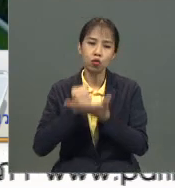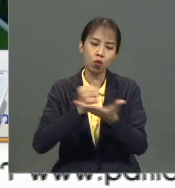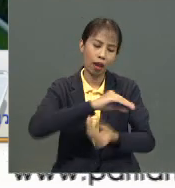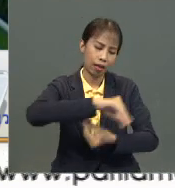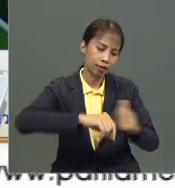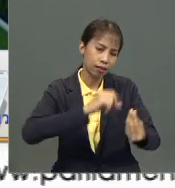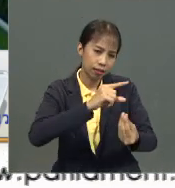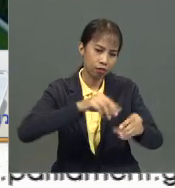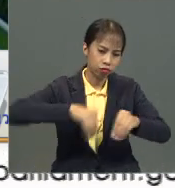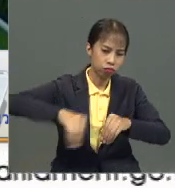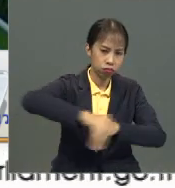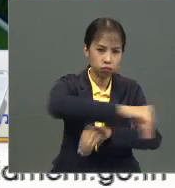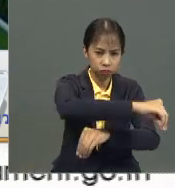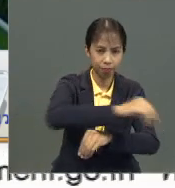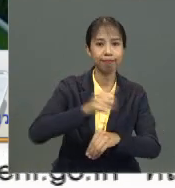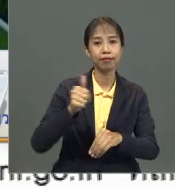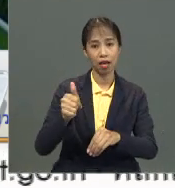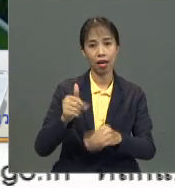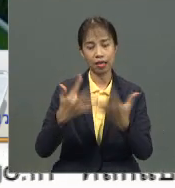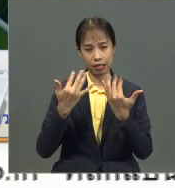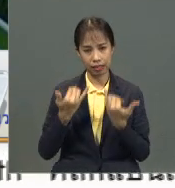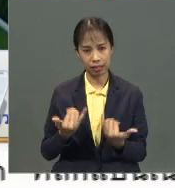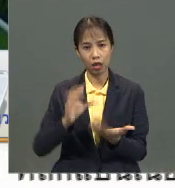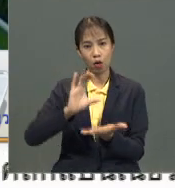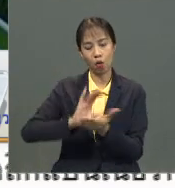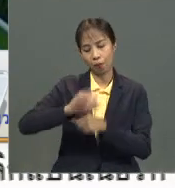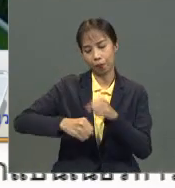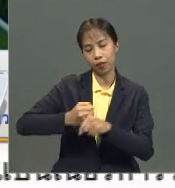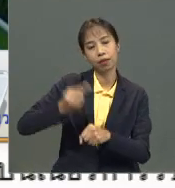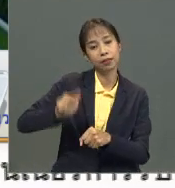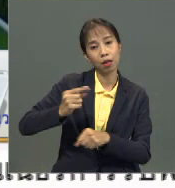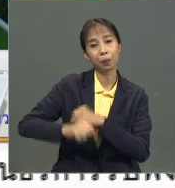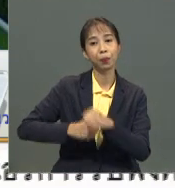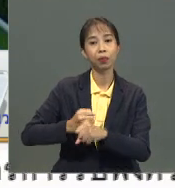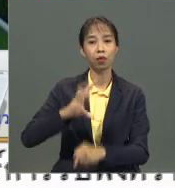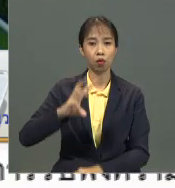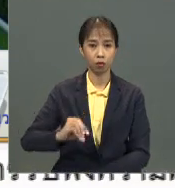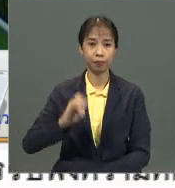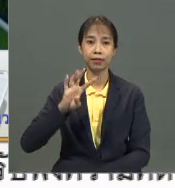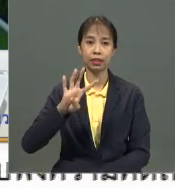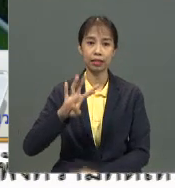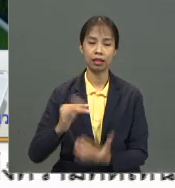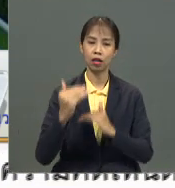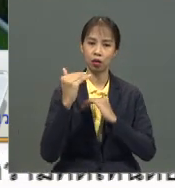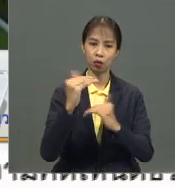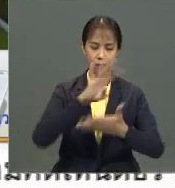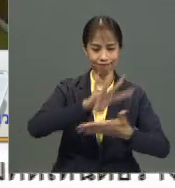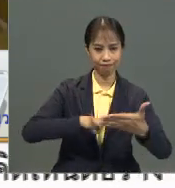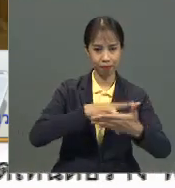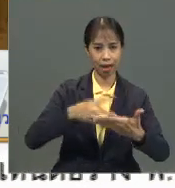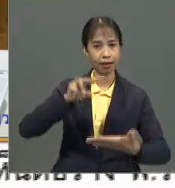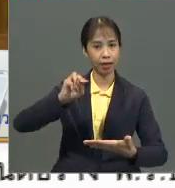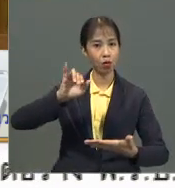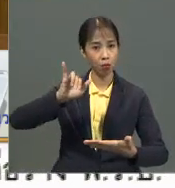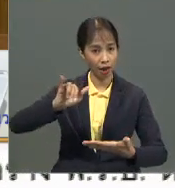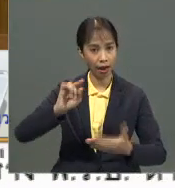ทั่วถึงสำหรับการจัดทำงบประมาณรายจ่ายประจำปีงบประมาณ2564สามารถกำหนดเป็นนโยบายที่ชัดเจนว่ากระทรว